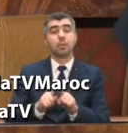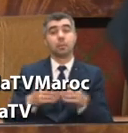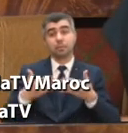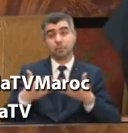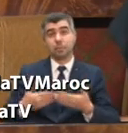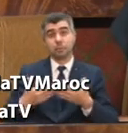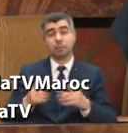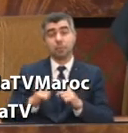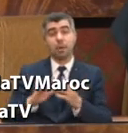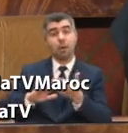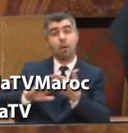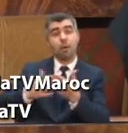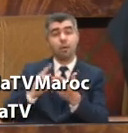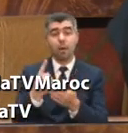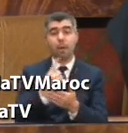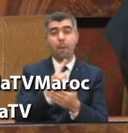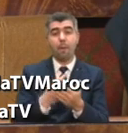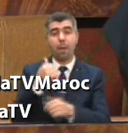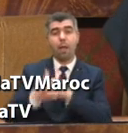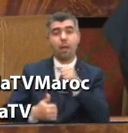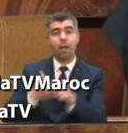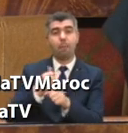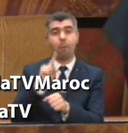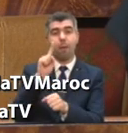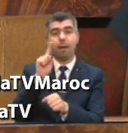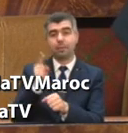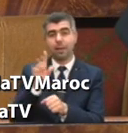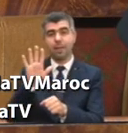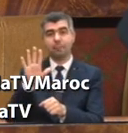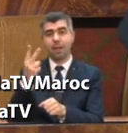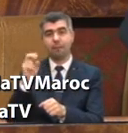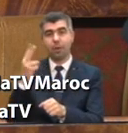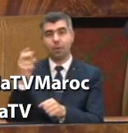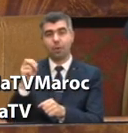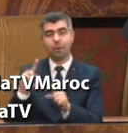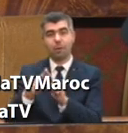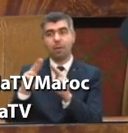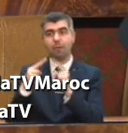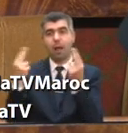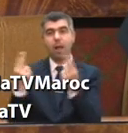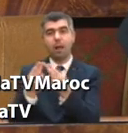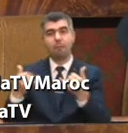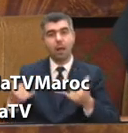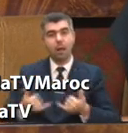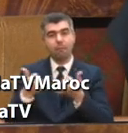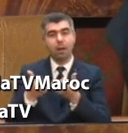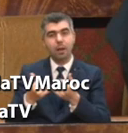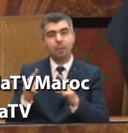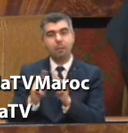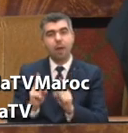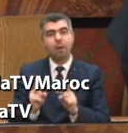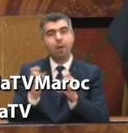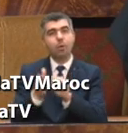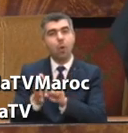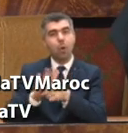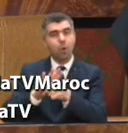الطبقة العاملة المغربية لذكرى فاتح ماي لهذه السنة في ظروف استثنائية بسبب جائحة كوفيد-19، حيث